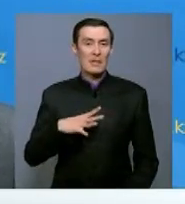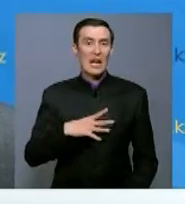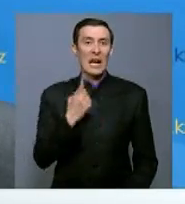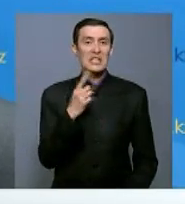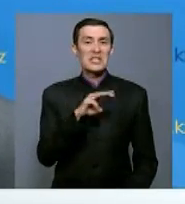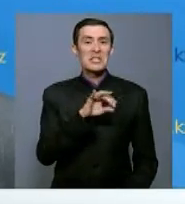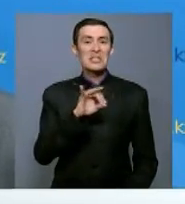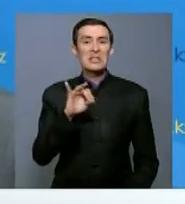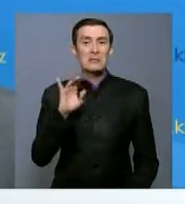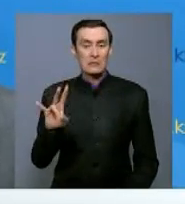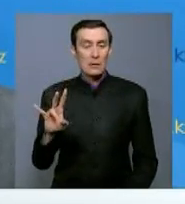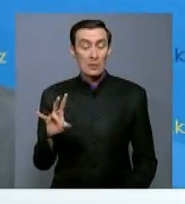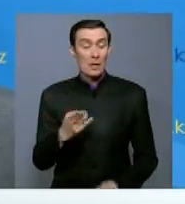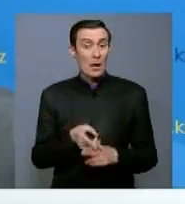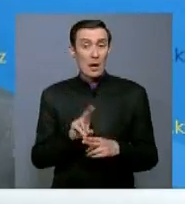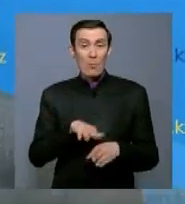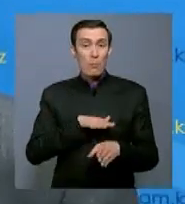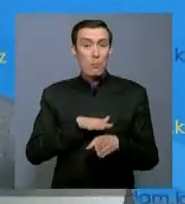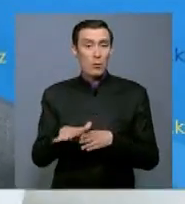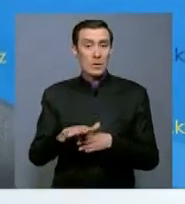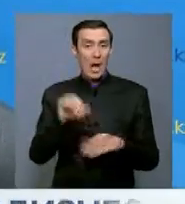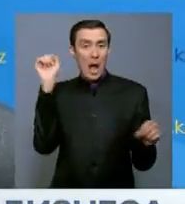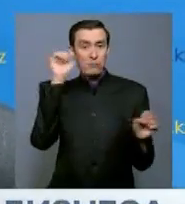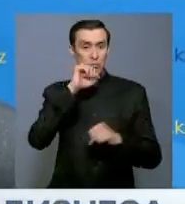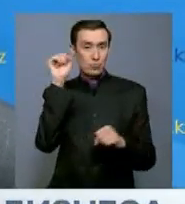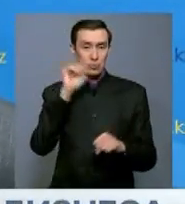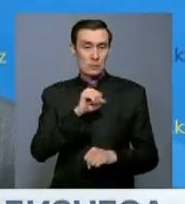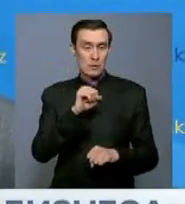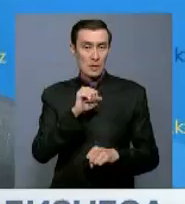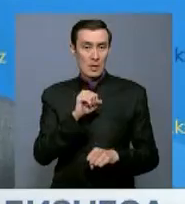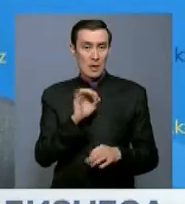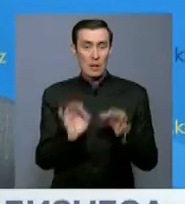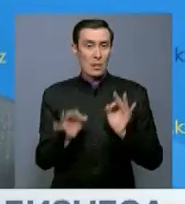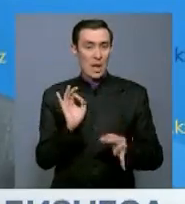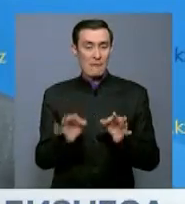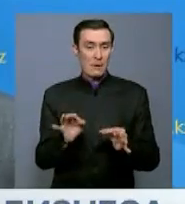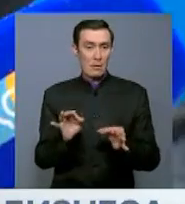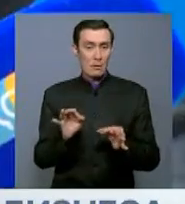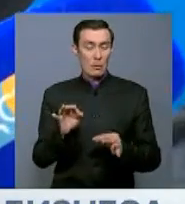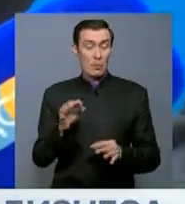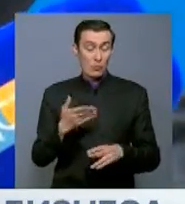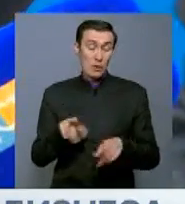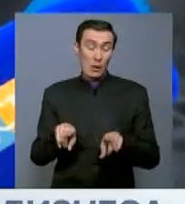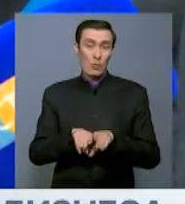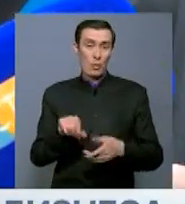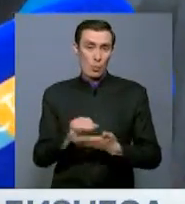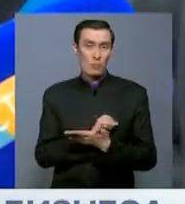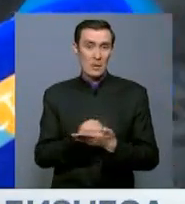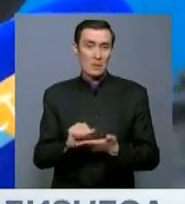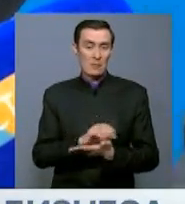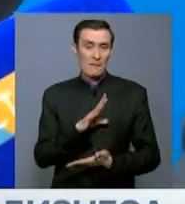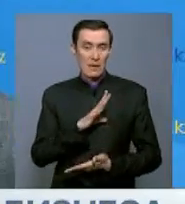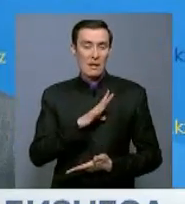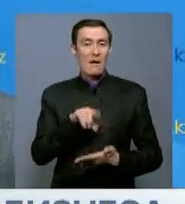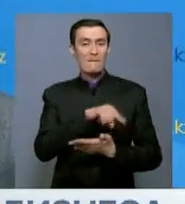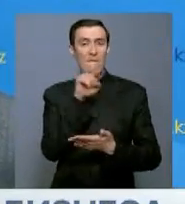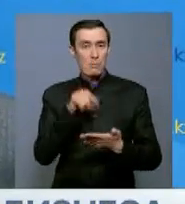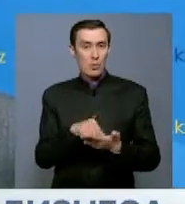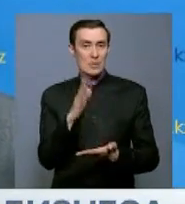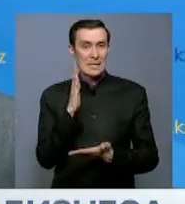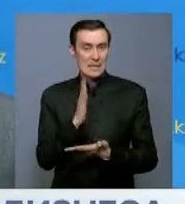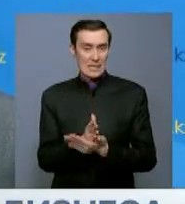тиин, что есть полнейший абсурд с точки зрения здравой логики, да, и тем не менее это жизнь, это документы. Вопросы, связанные